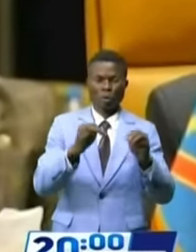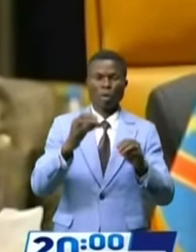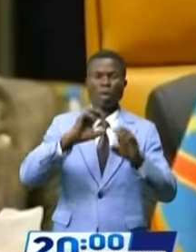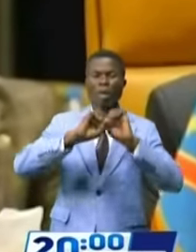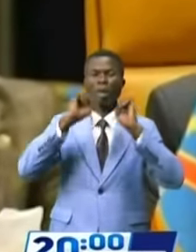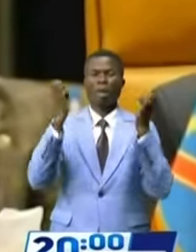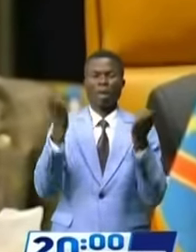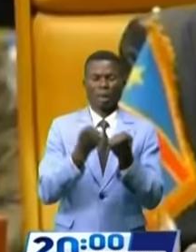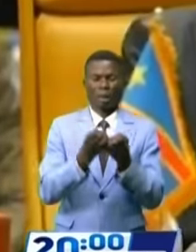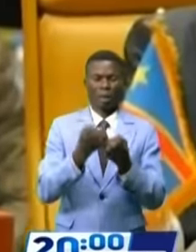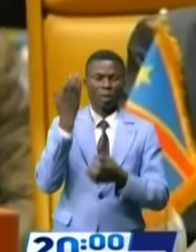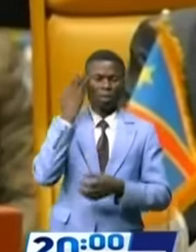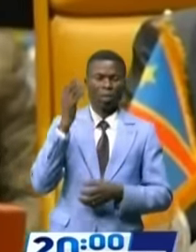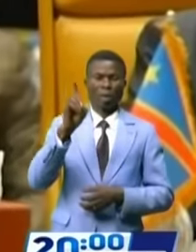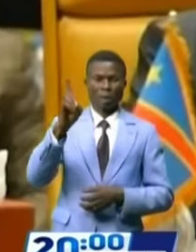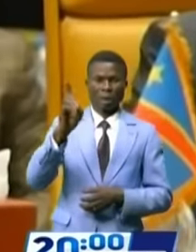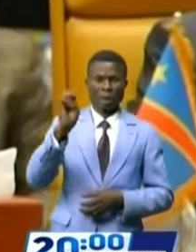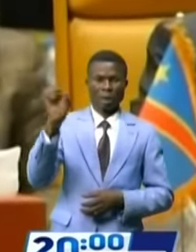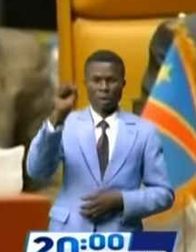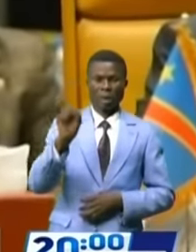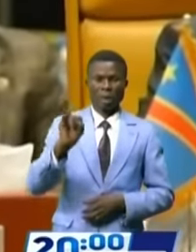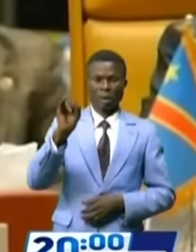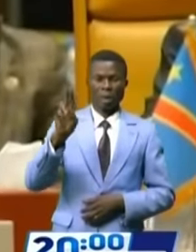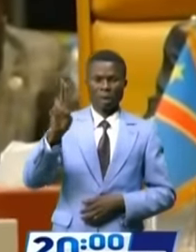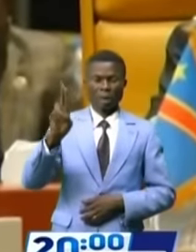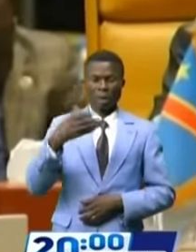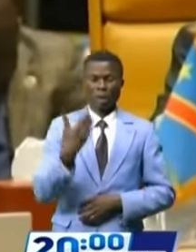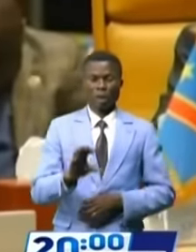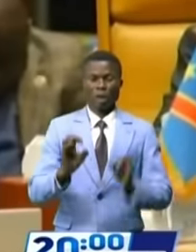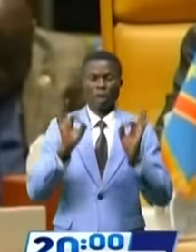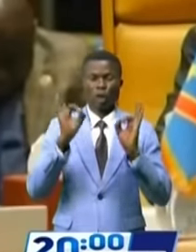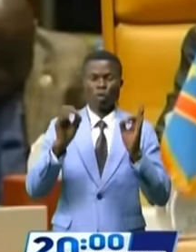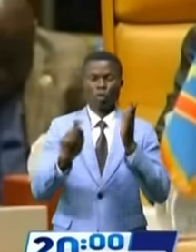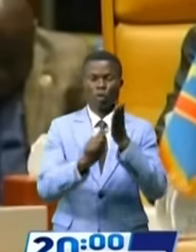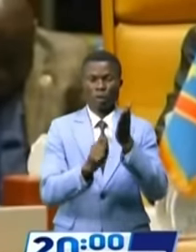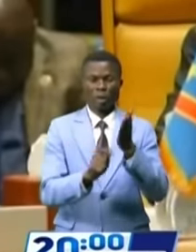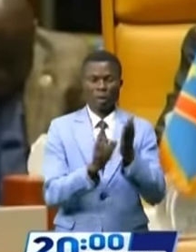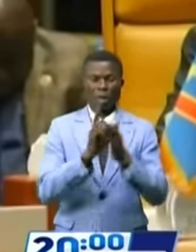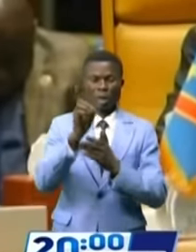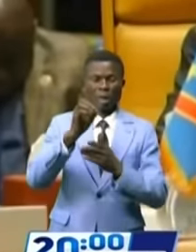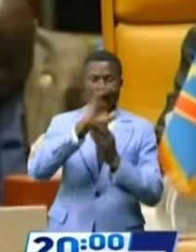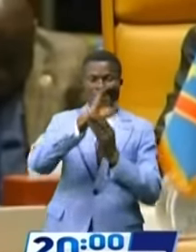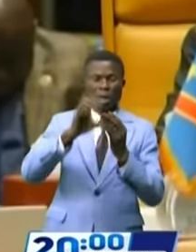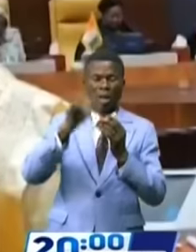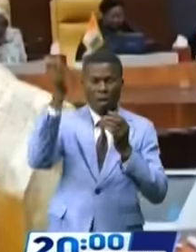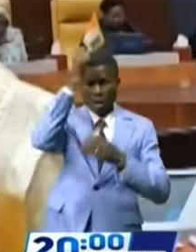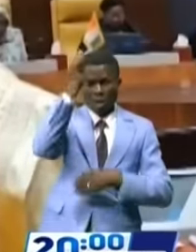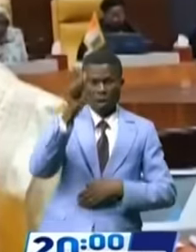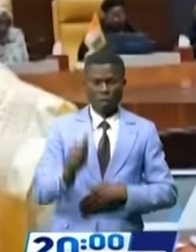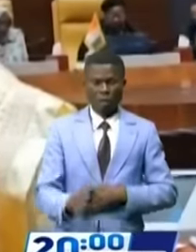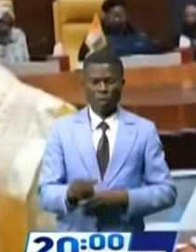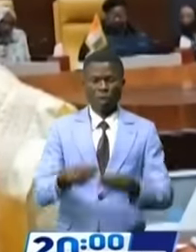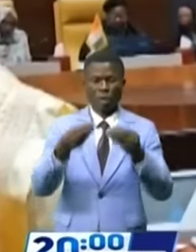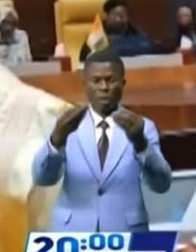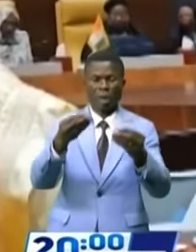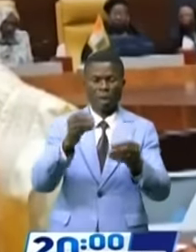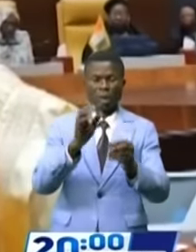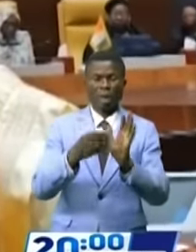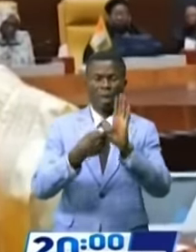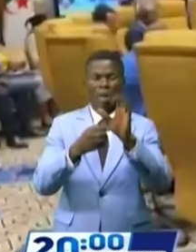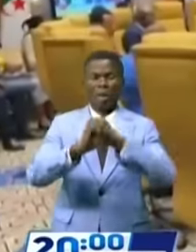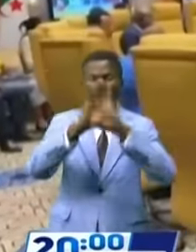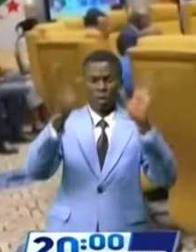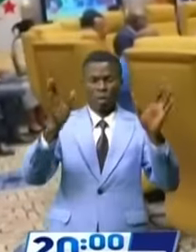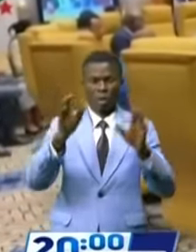Désiré Ndinga Birianze. Cette innovation technologique pour le développement du continent africain vise à donner plus de visibilité